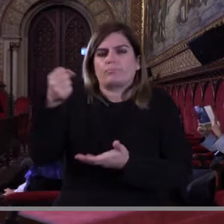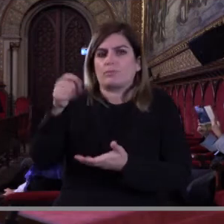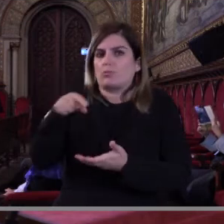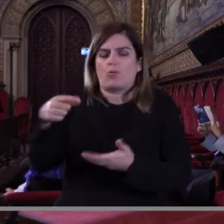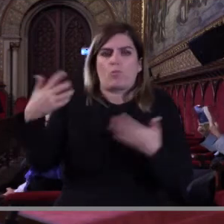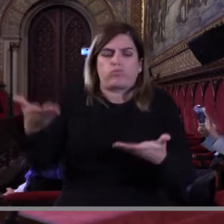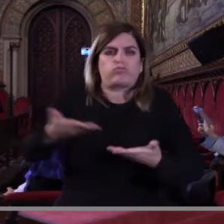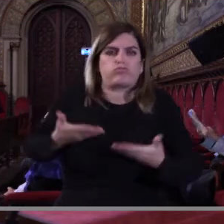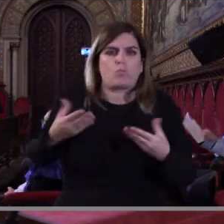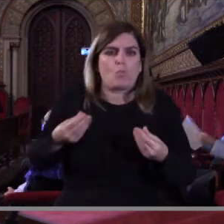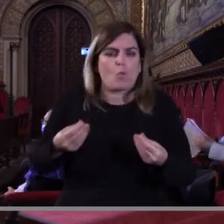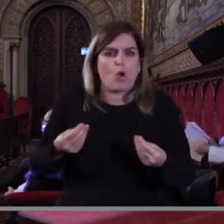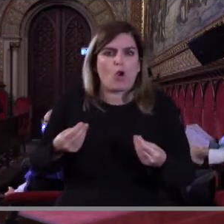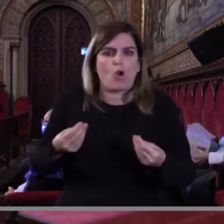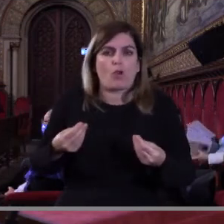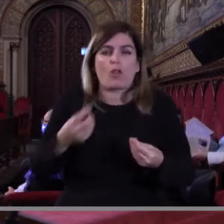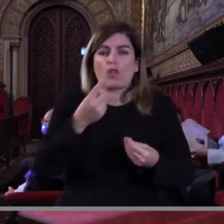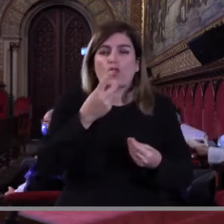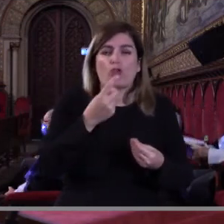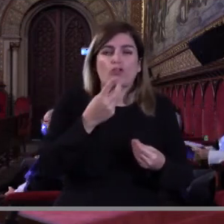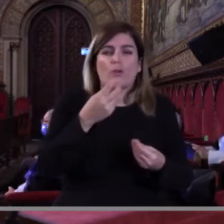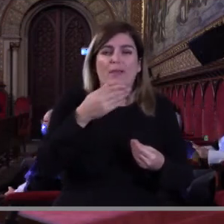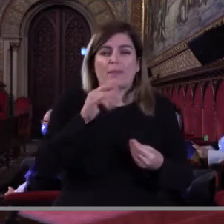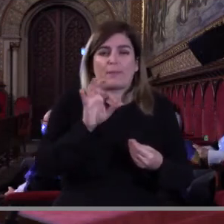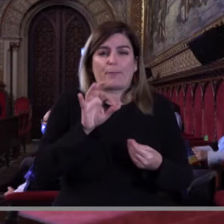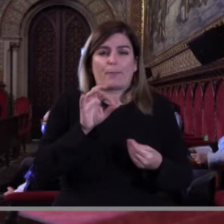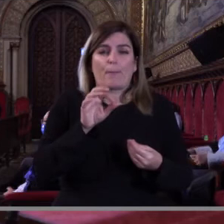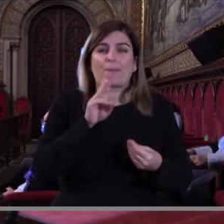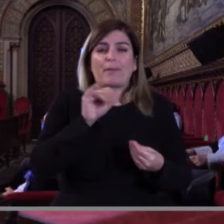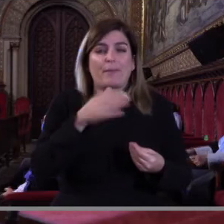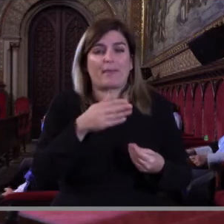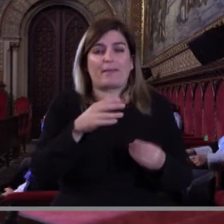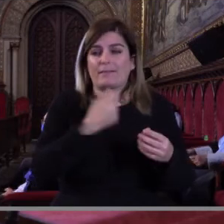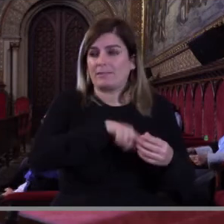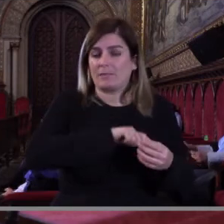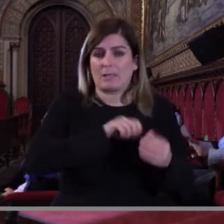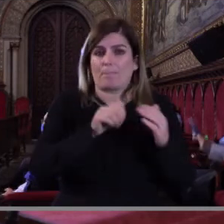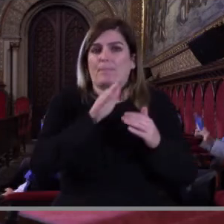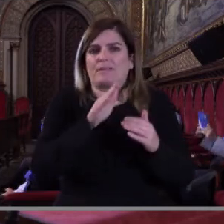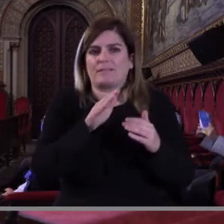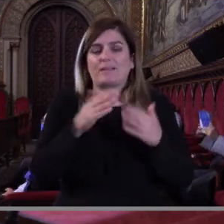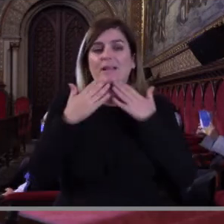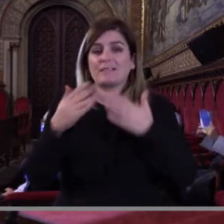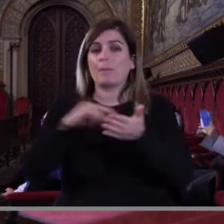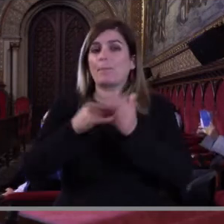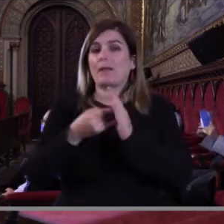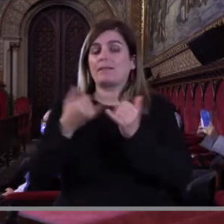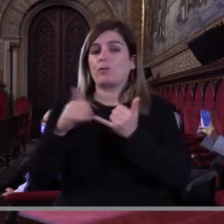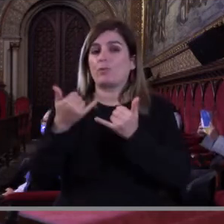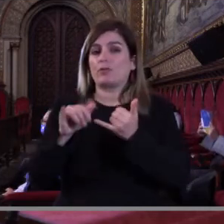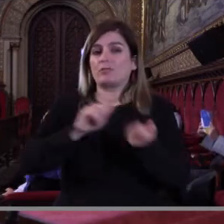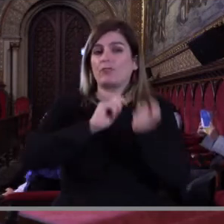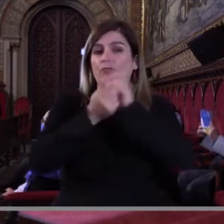enorme, equivalent al 12% del PIB espanyol i que mitjançant l'anomenat Plan de Recuperació, Transformació